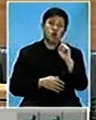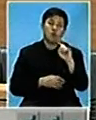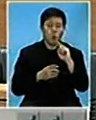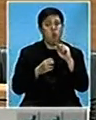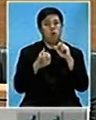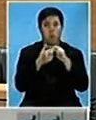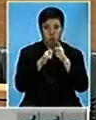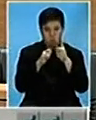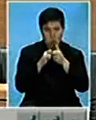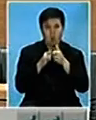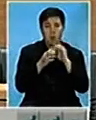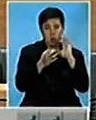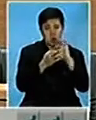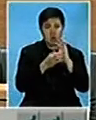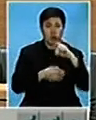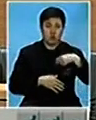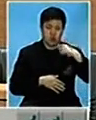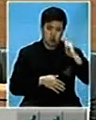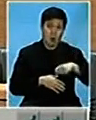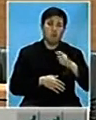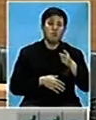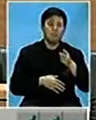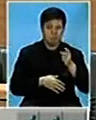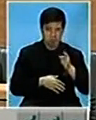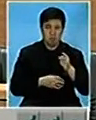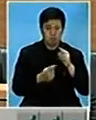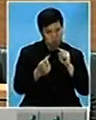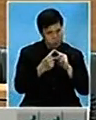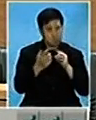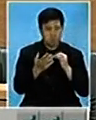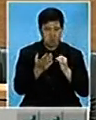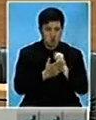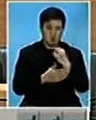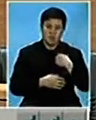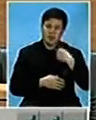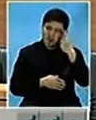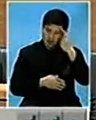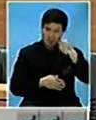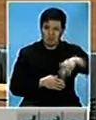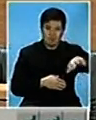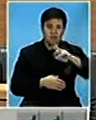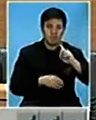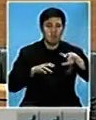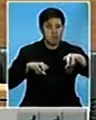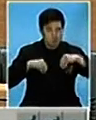ปัญหาที่เกี่ยวข้องกับศาลรัฐธรรมนูญจริงผมคิดว่าตรงนี้เป็นความจริงที่เราจะต้องยอมรับ